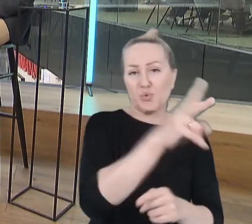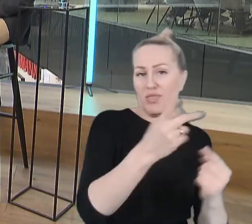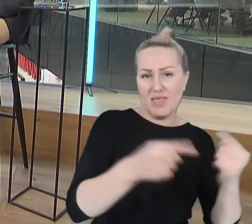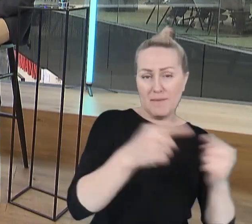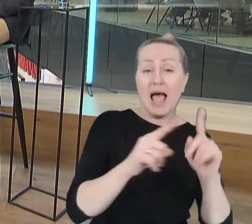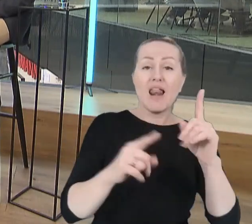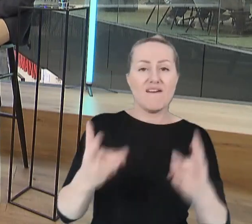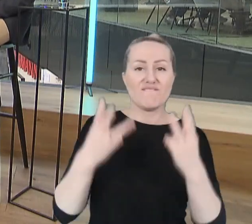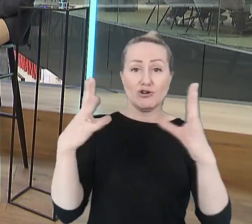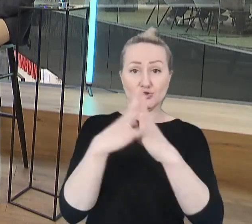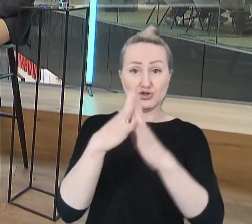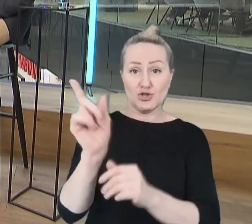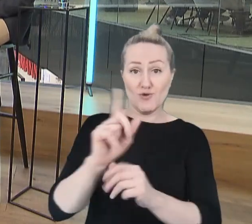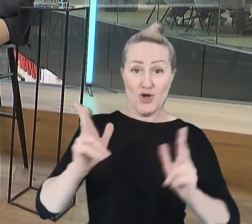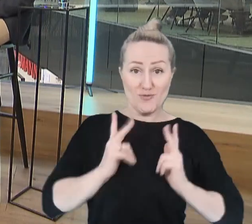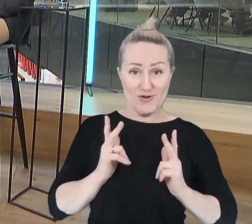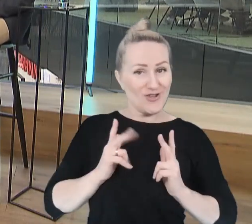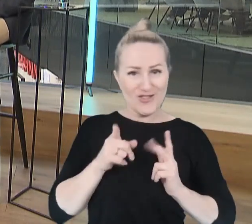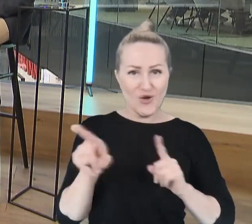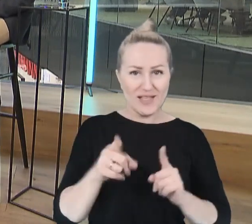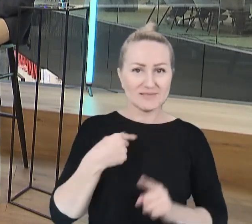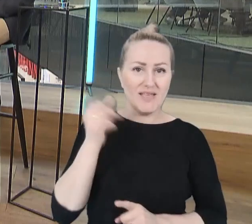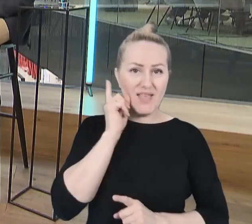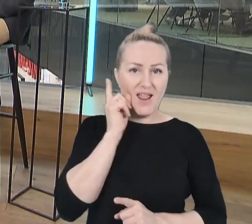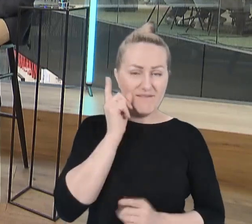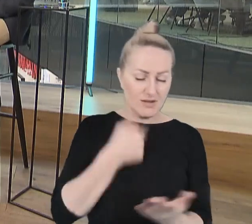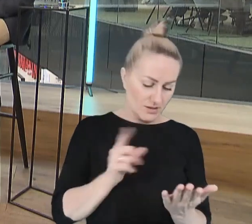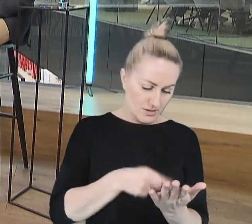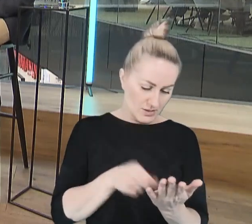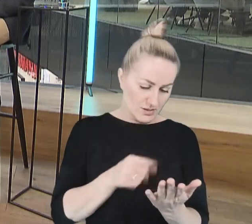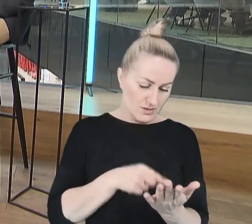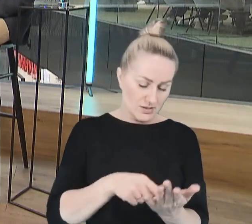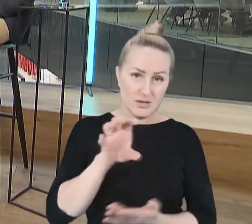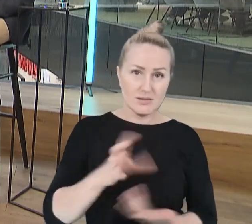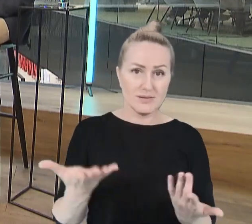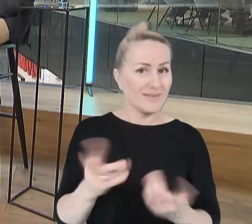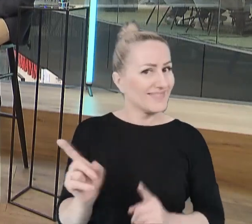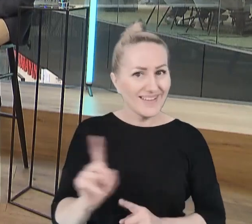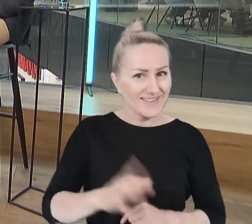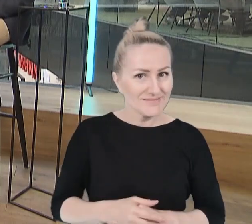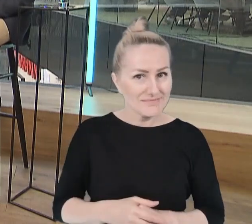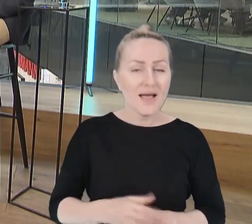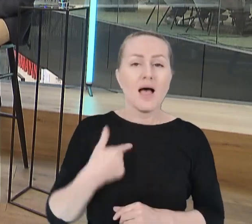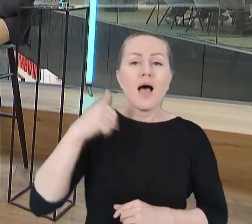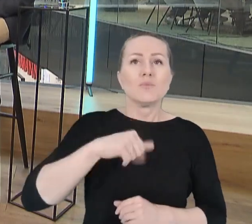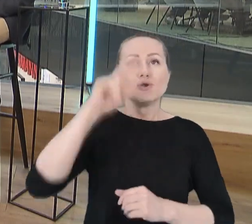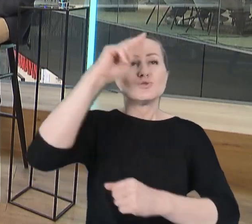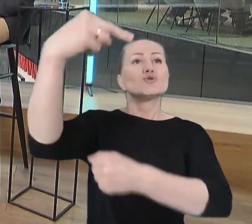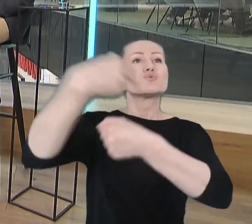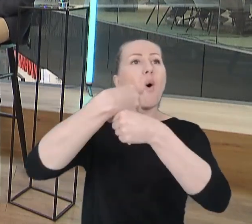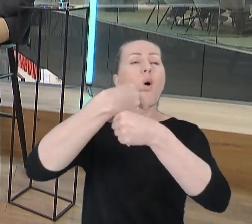odpoczynku to nie jest scrollowanie Instagrama. My musimy widzieć promienie słoneczne, wychodzić na